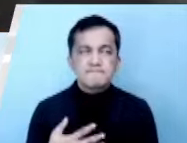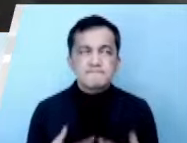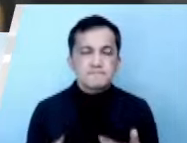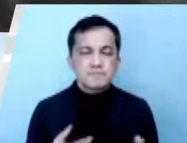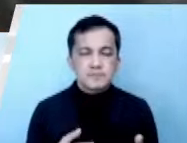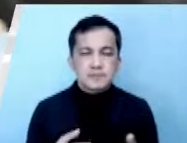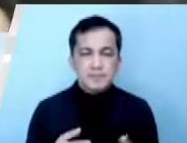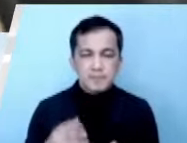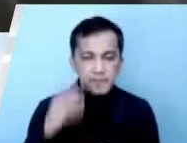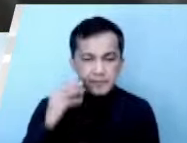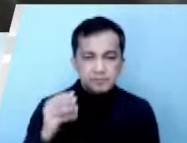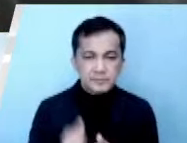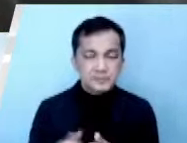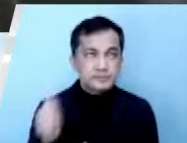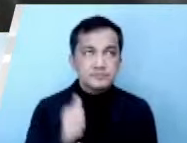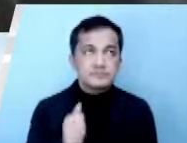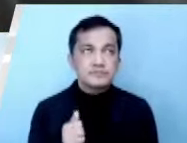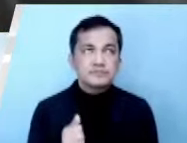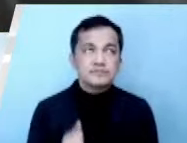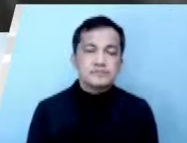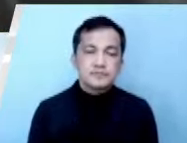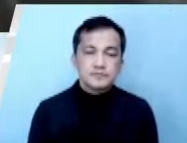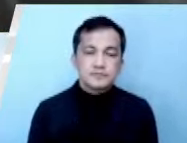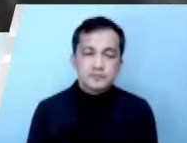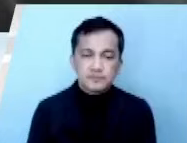yung sa power to